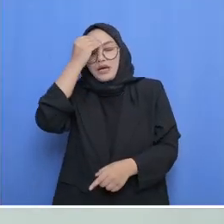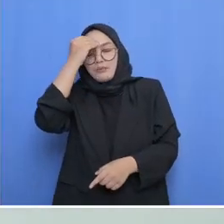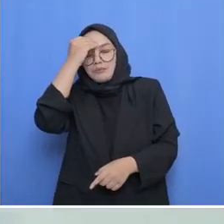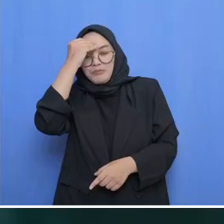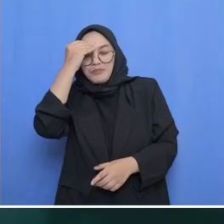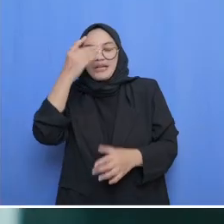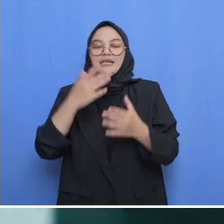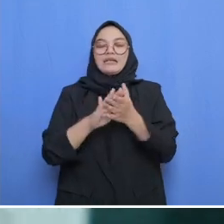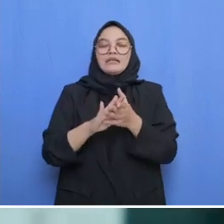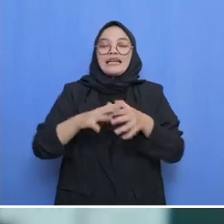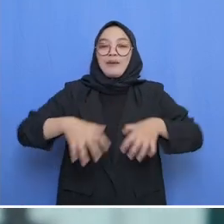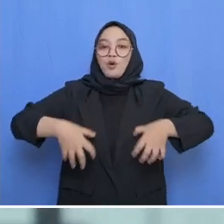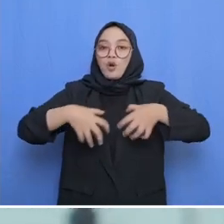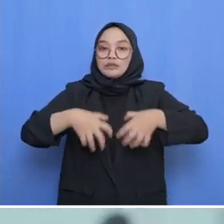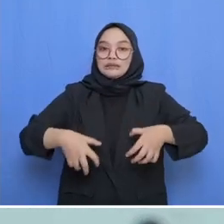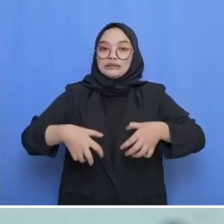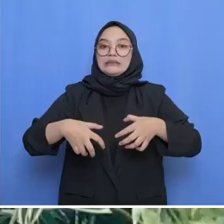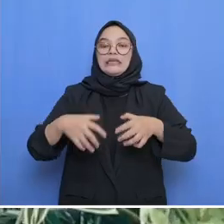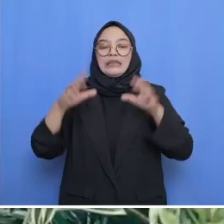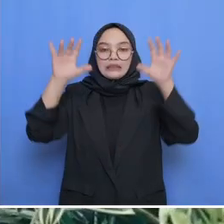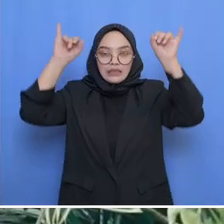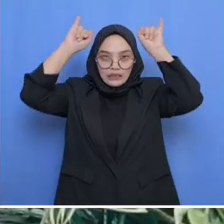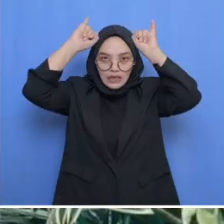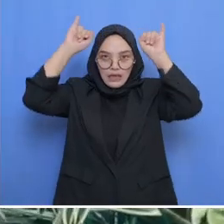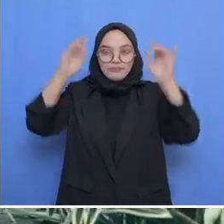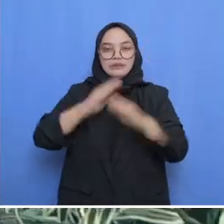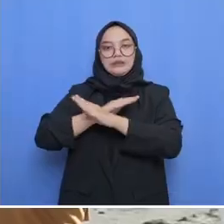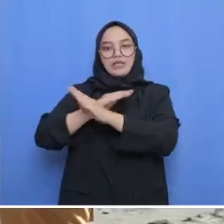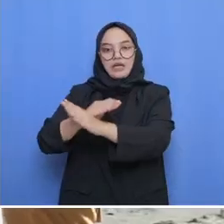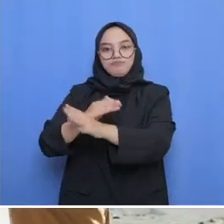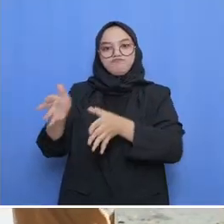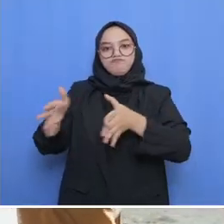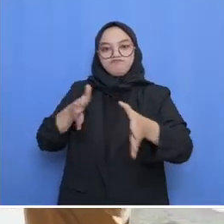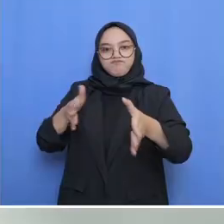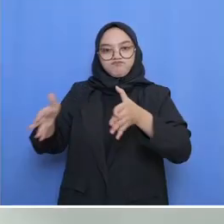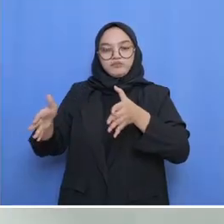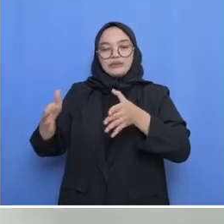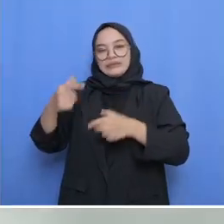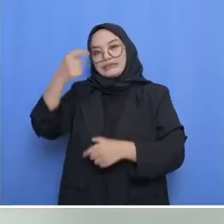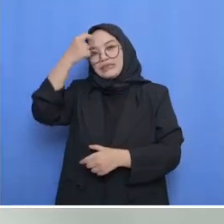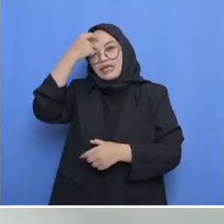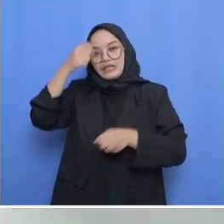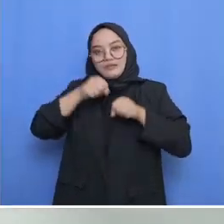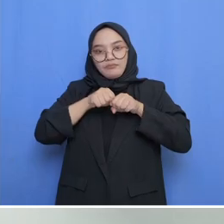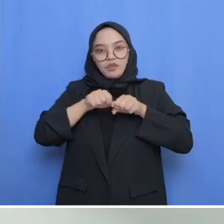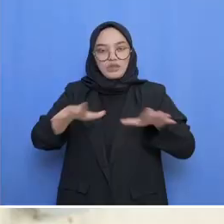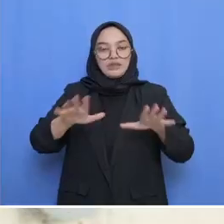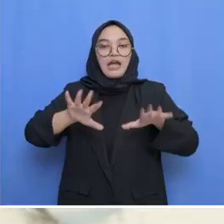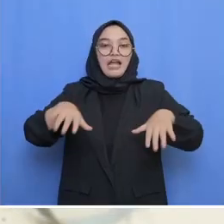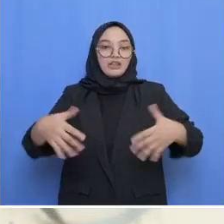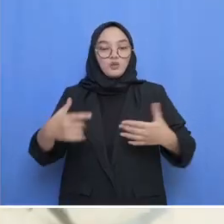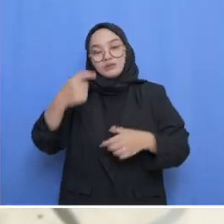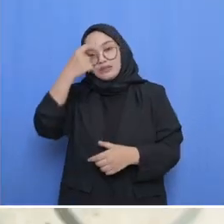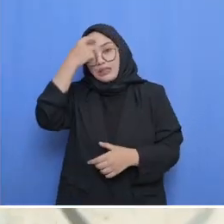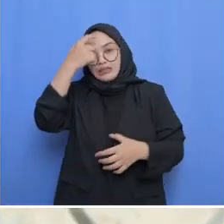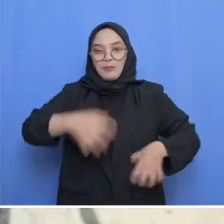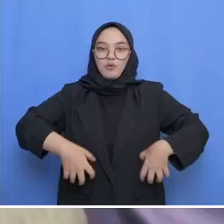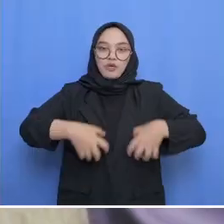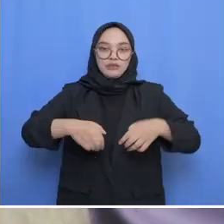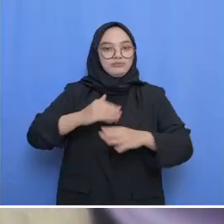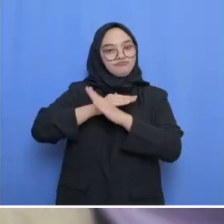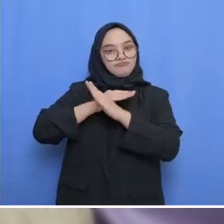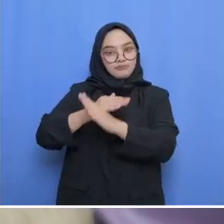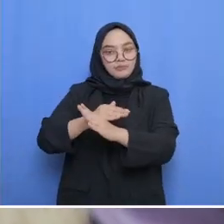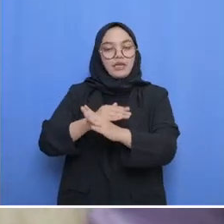kesehatan dan reproduksi ternak, serta melakukan pencegahan, pengendalian, penanggulangan penyakit hewan menular, dan